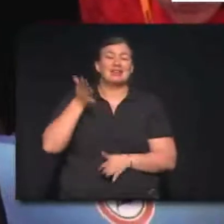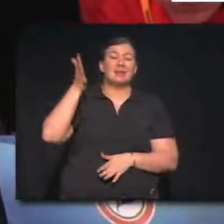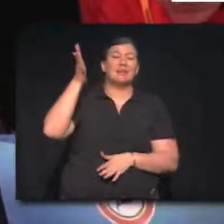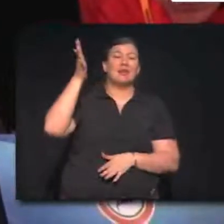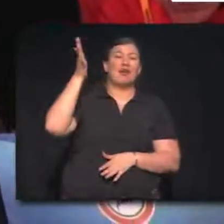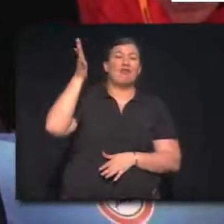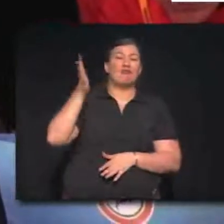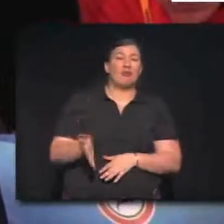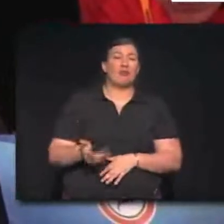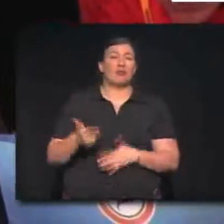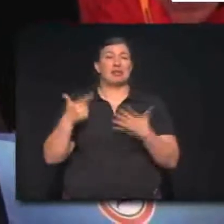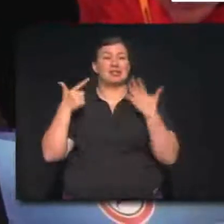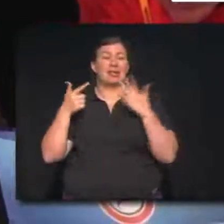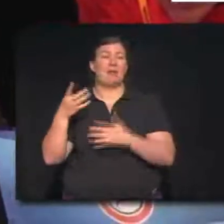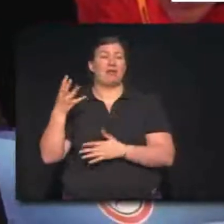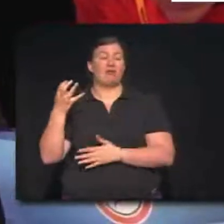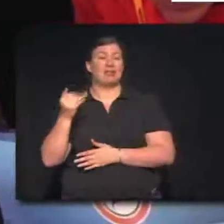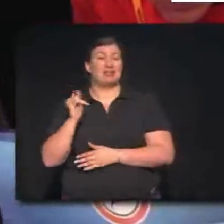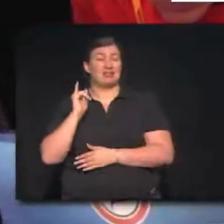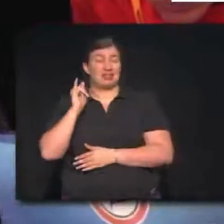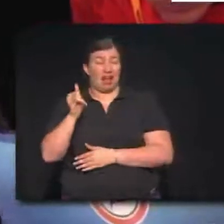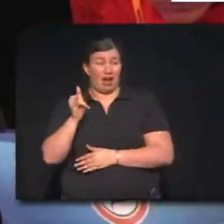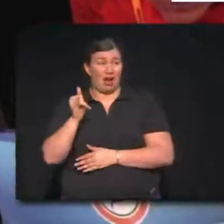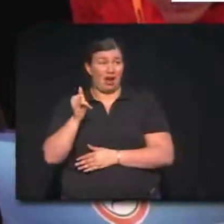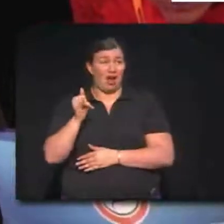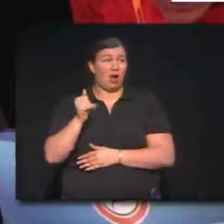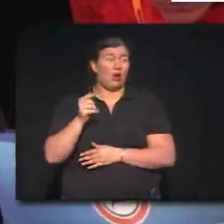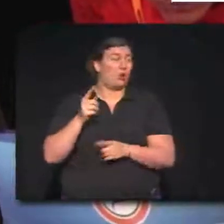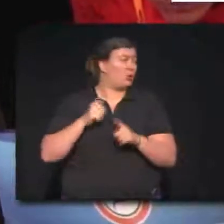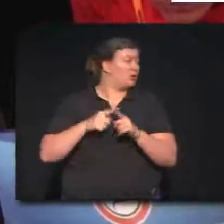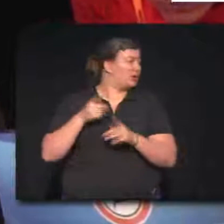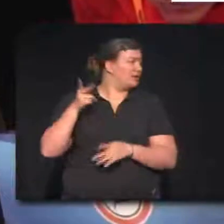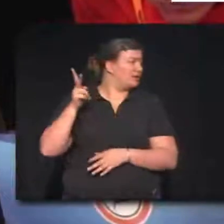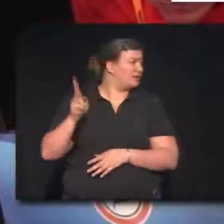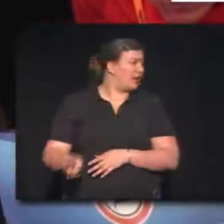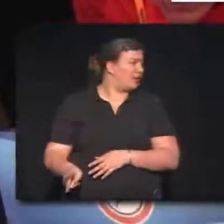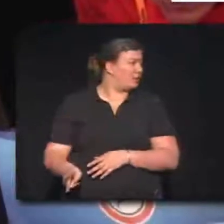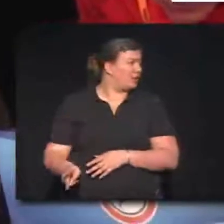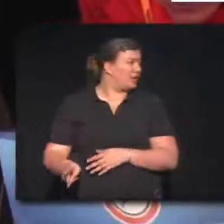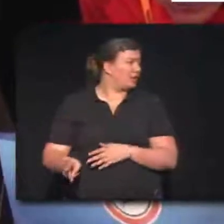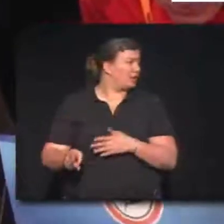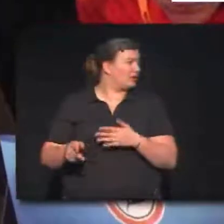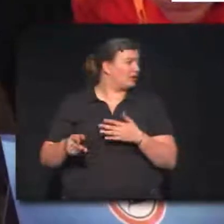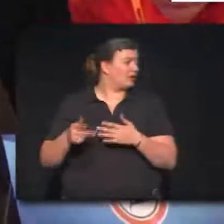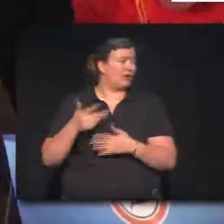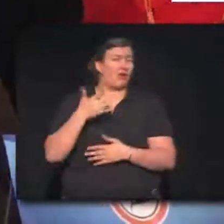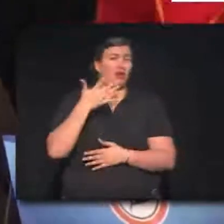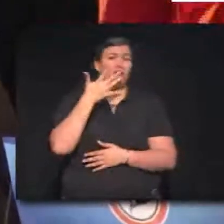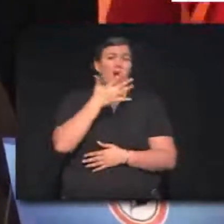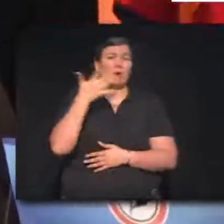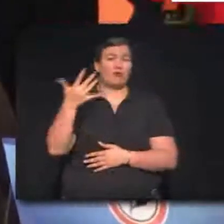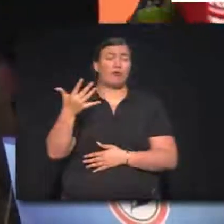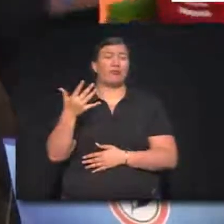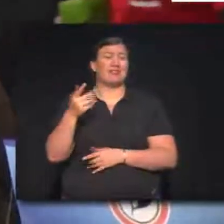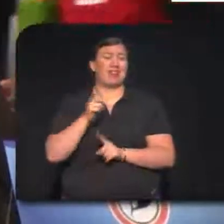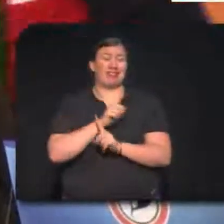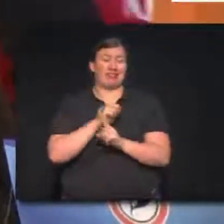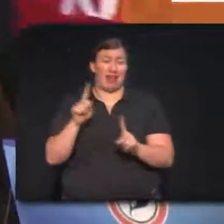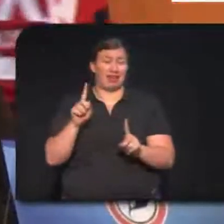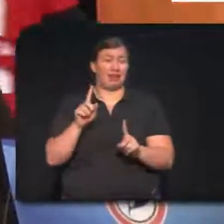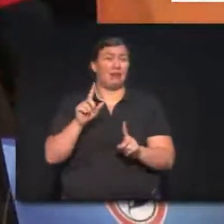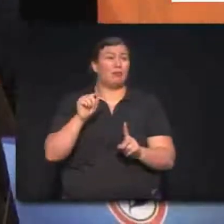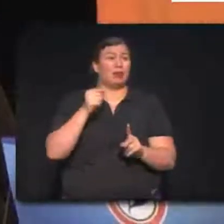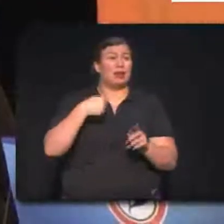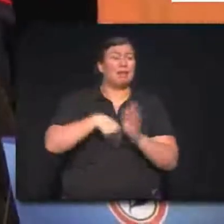255 Nein stimmen das heißt wir haben mehr als doppelt so viele ja stimmen als Nein